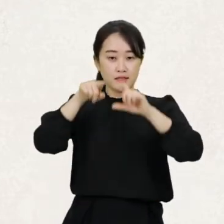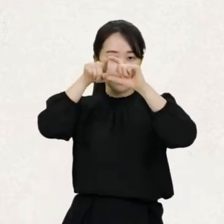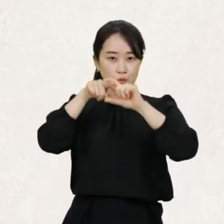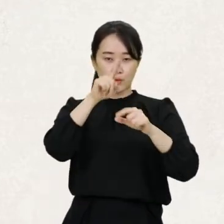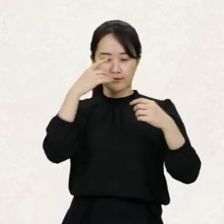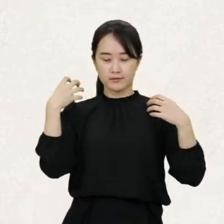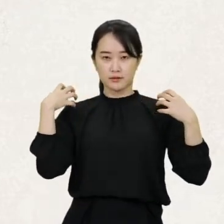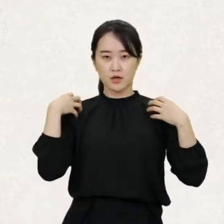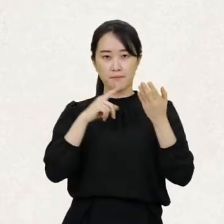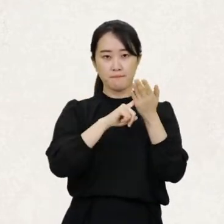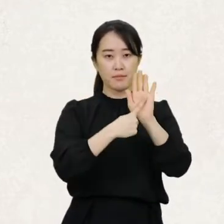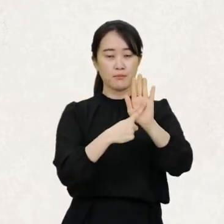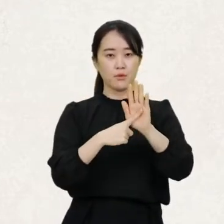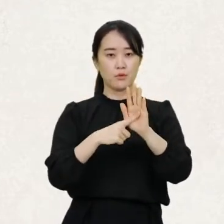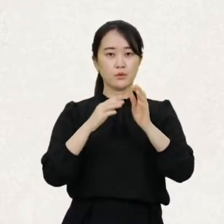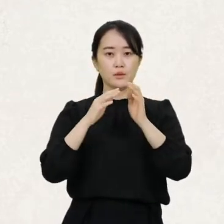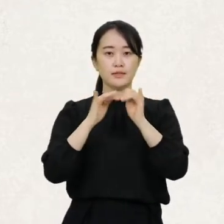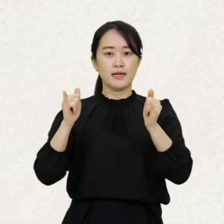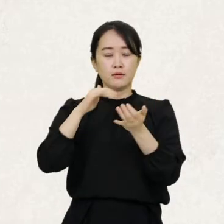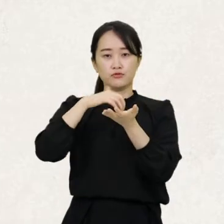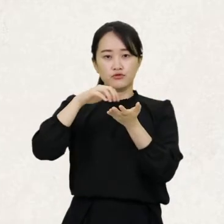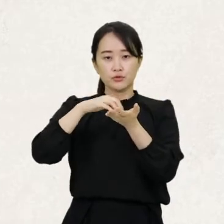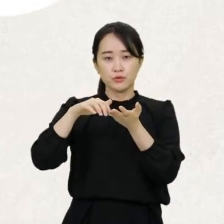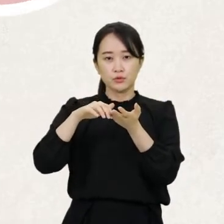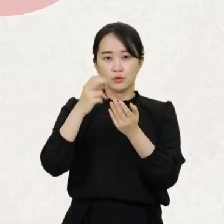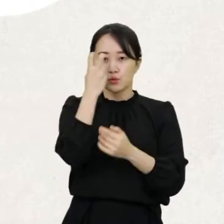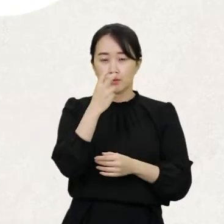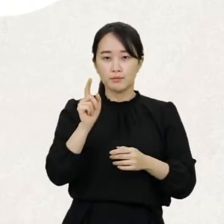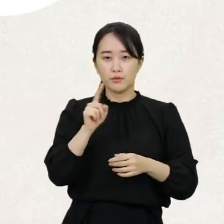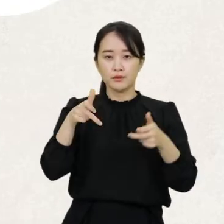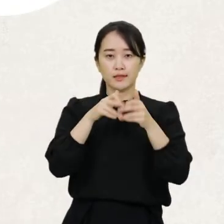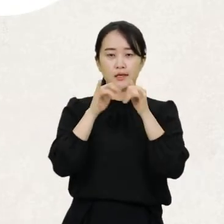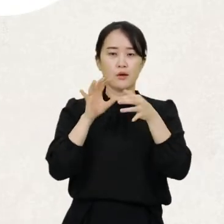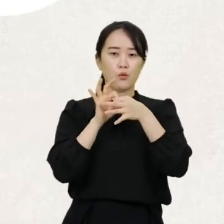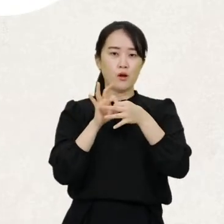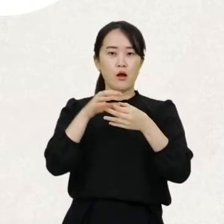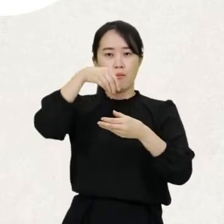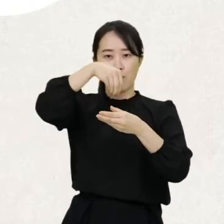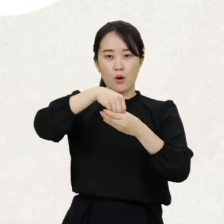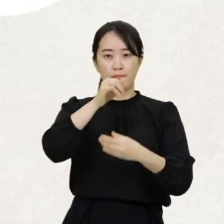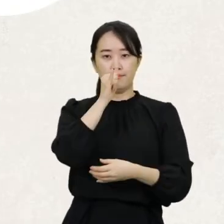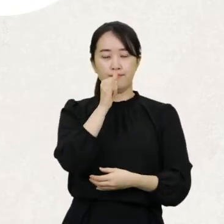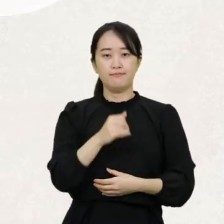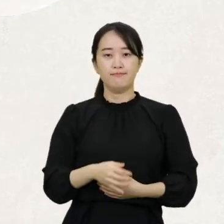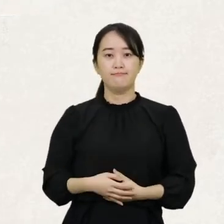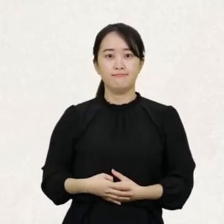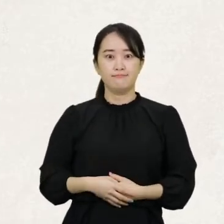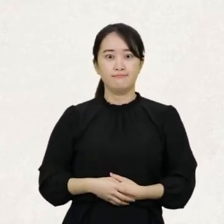통계청이 발표하는 인구주택 총조사에는 장애인 관련 통계가 포함되어 있는데요.